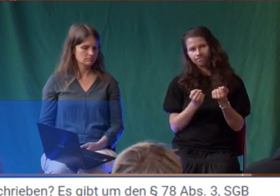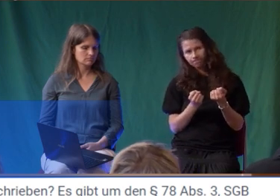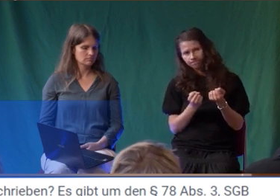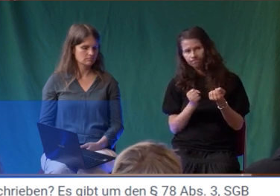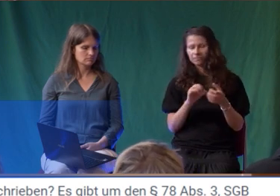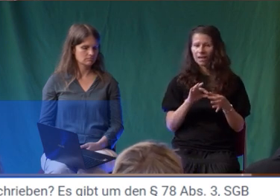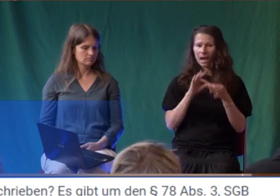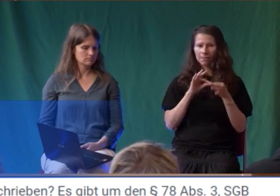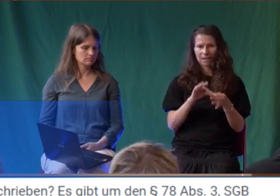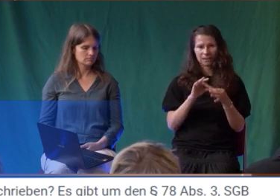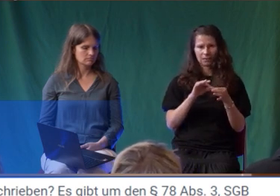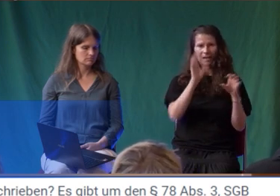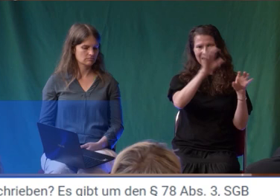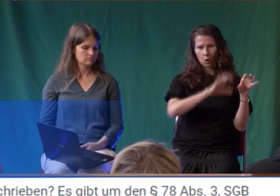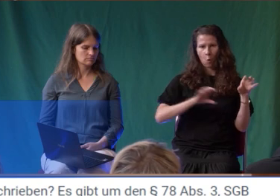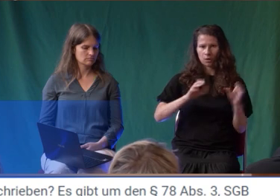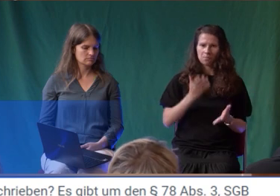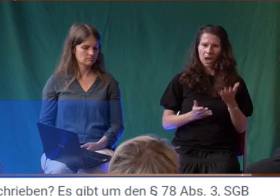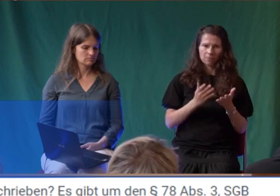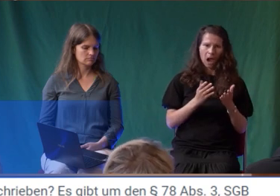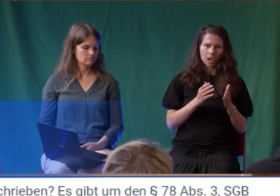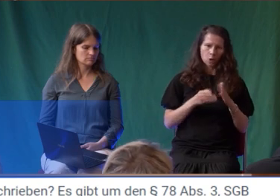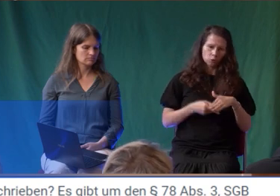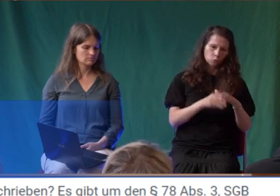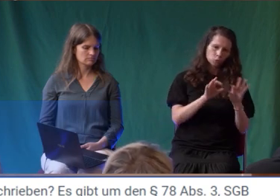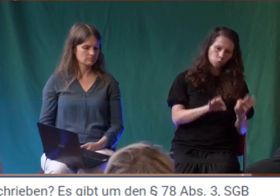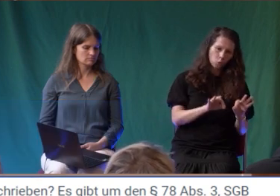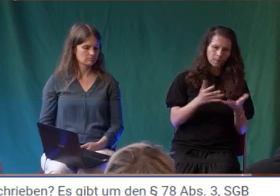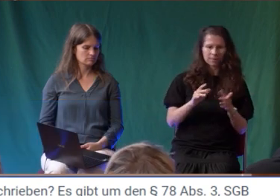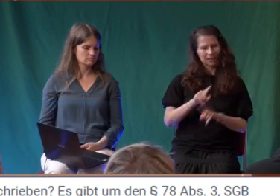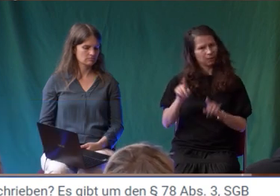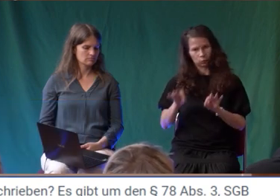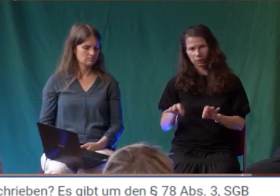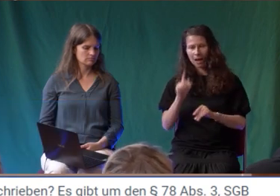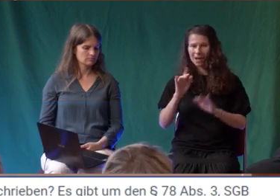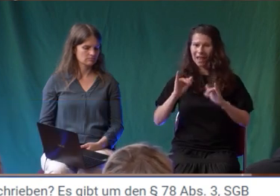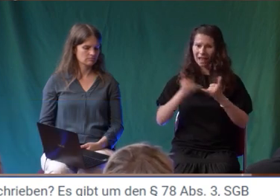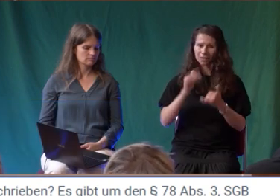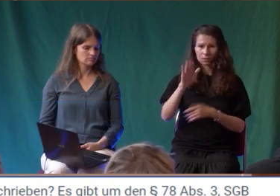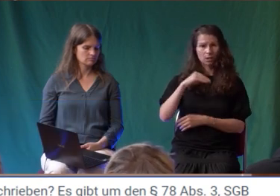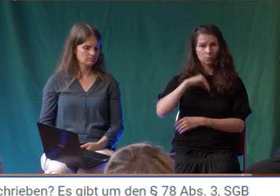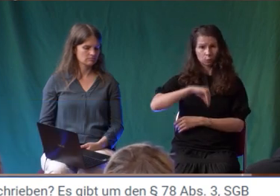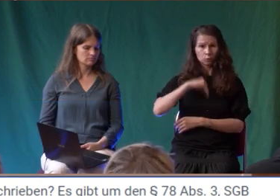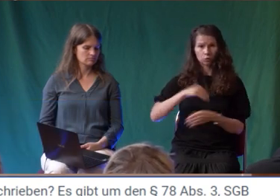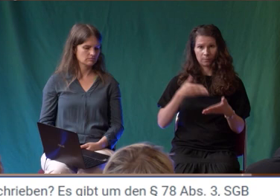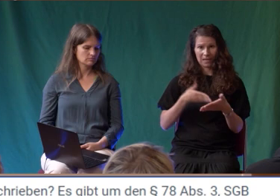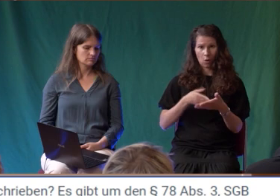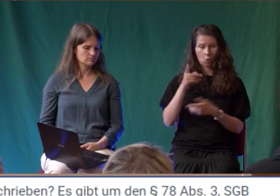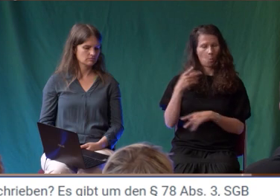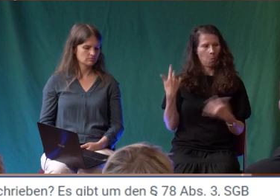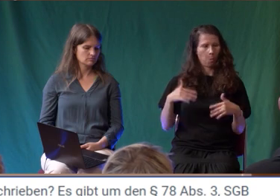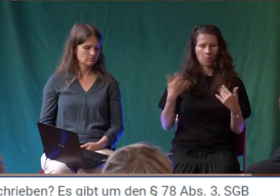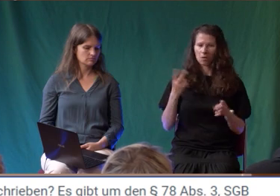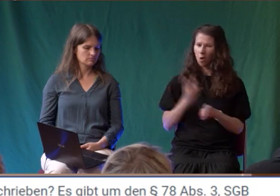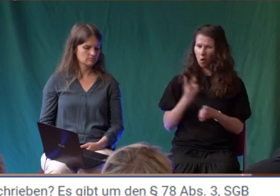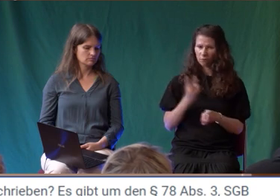Region mal mehr mal weniger gute Unterstützung aber Eltern mit psychischen Behinderung sind oft von den